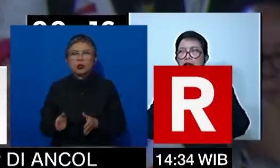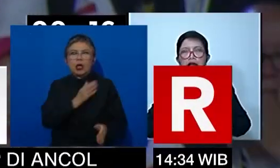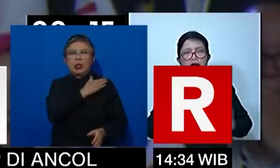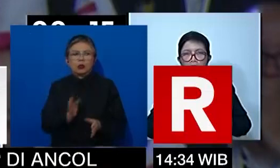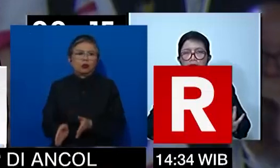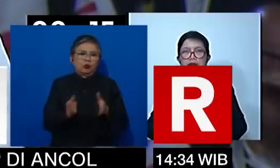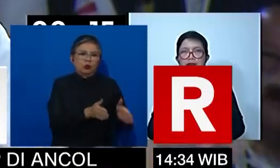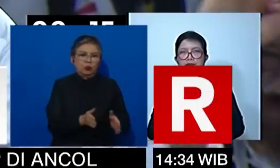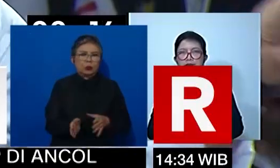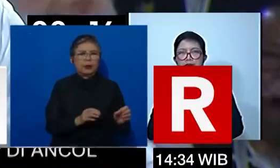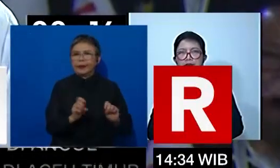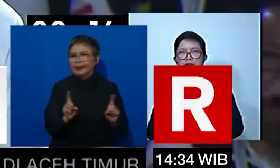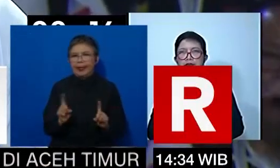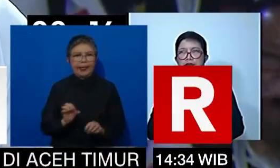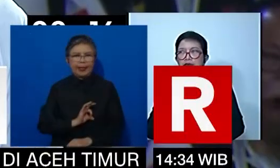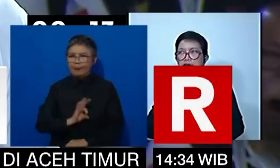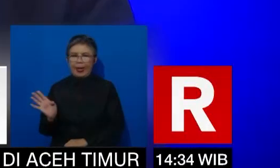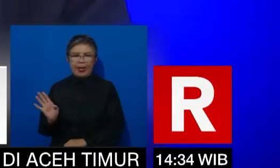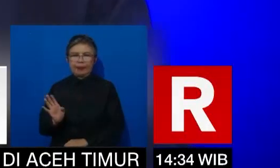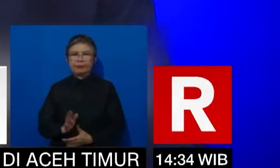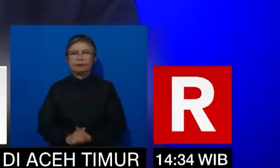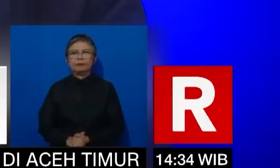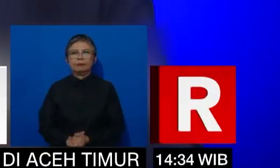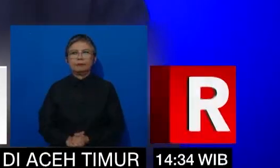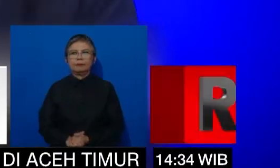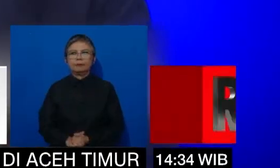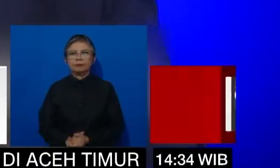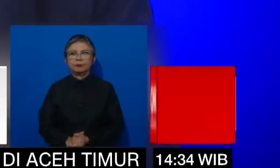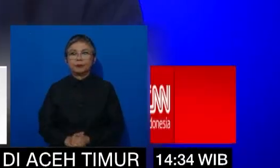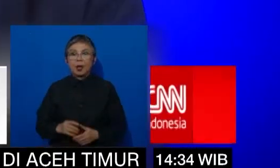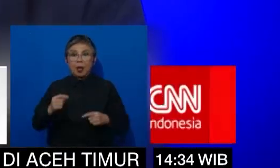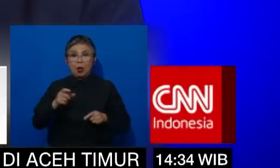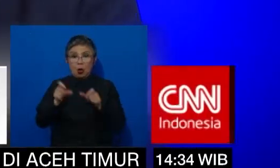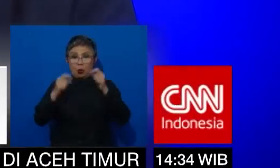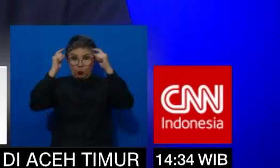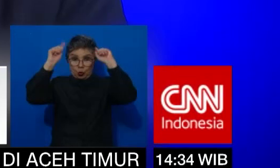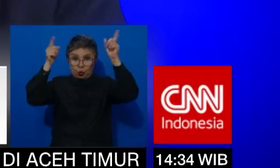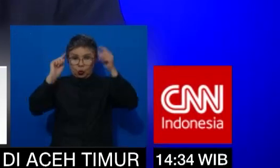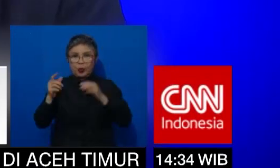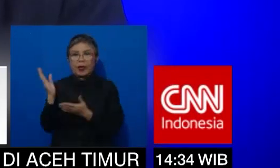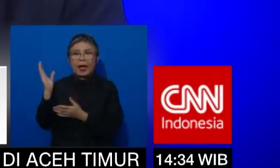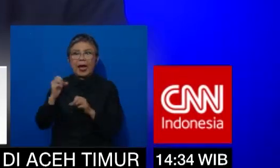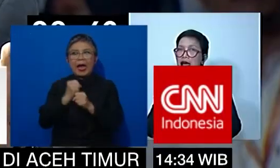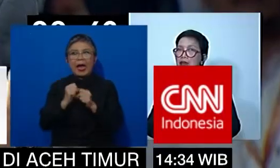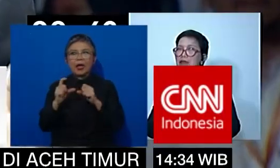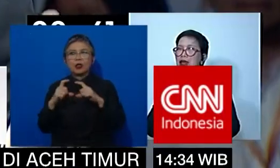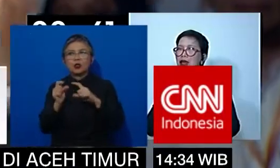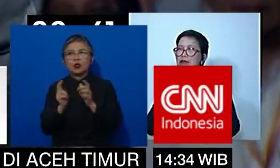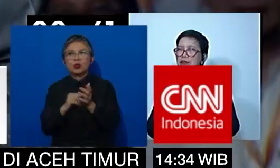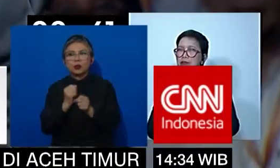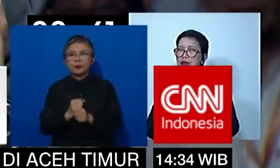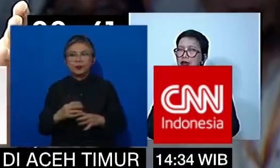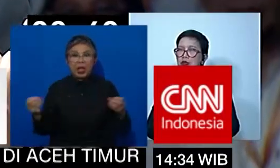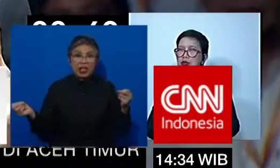menjadi komoditas. Saya selesaikan itu. Pakar politik branding Sili Agung Wasesa mengakui debat